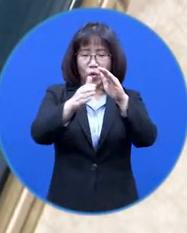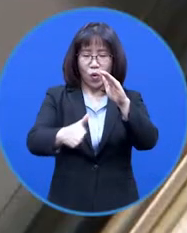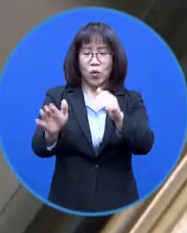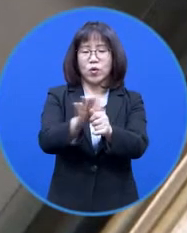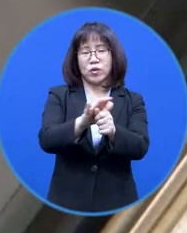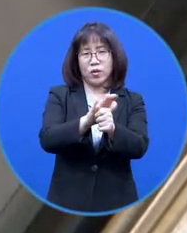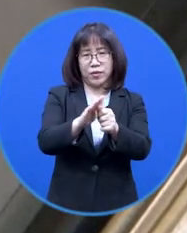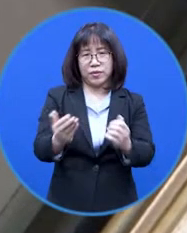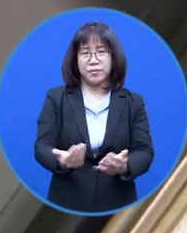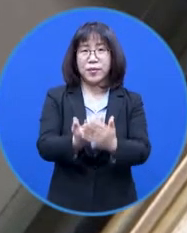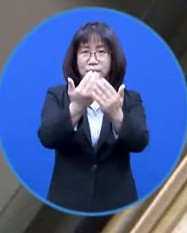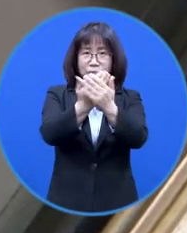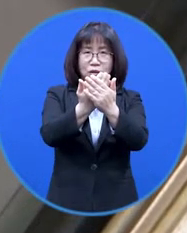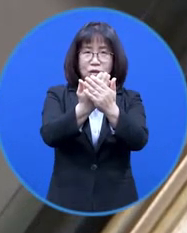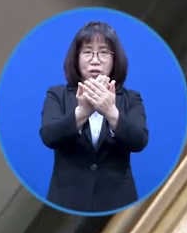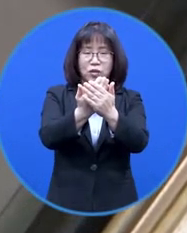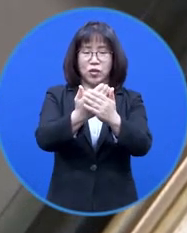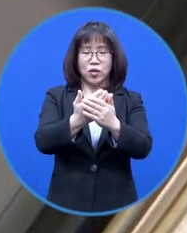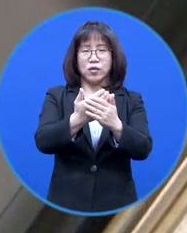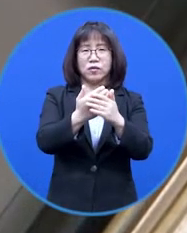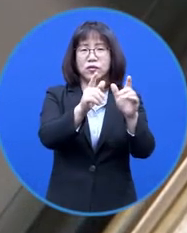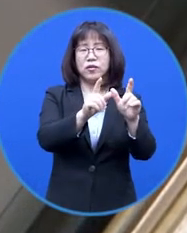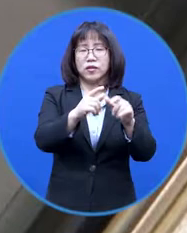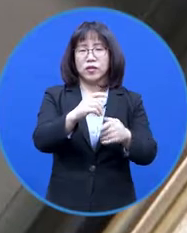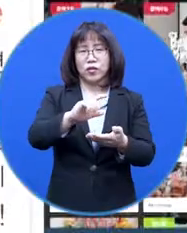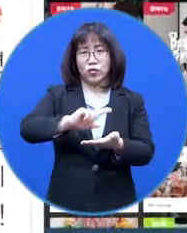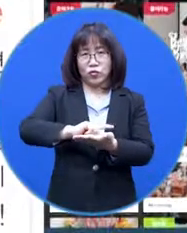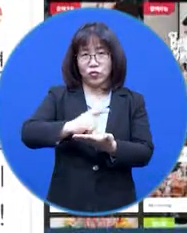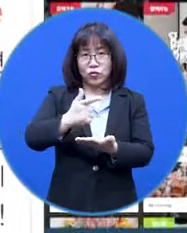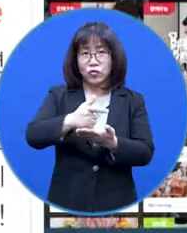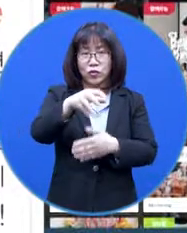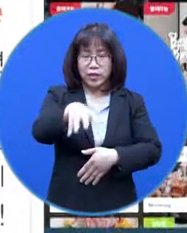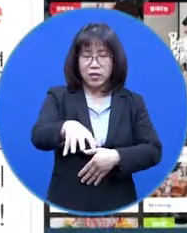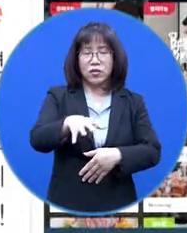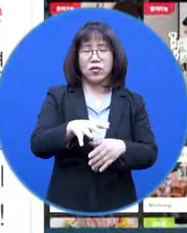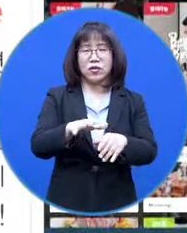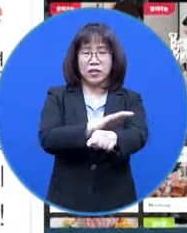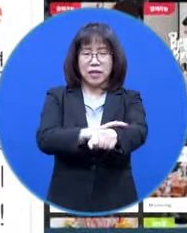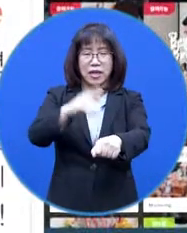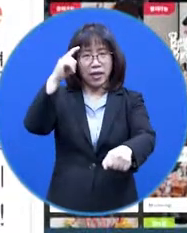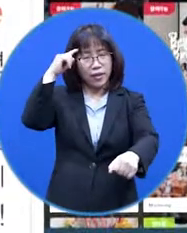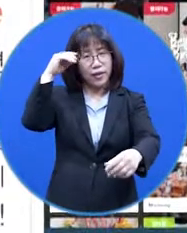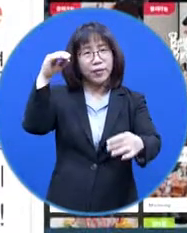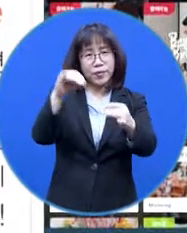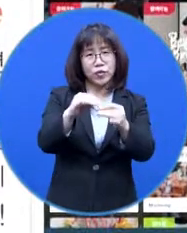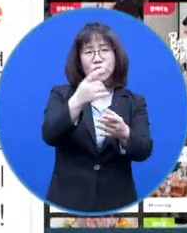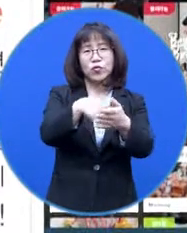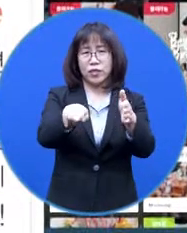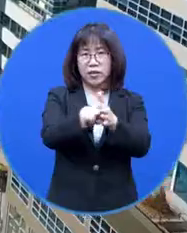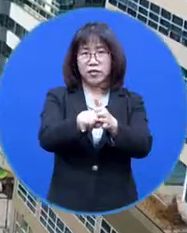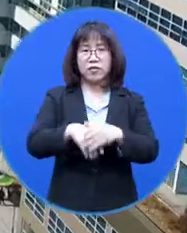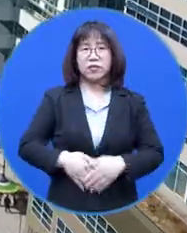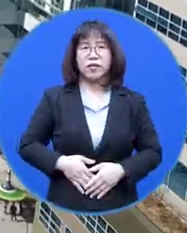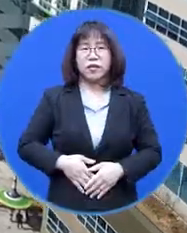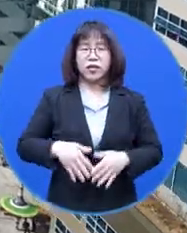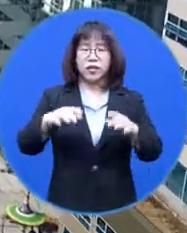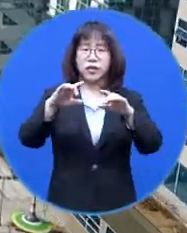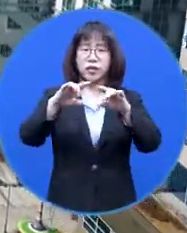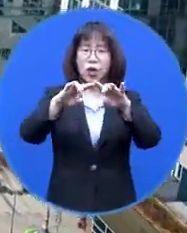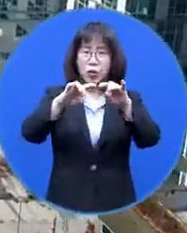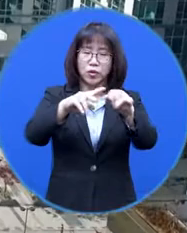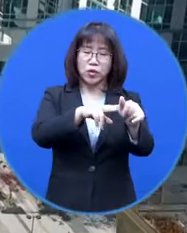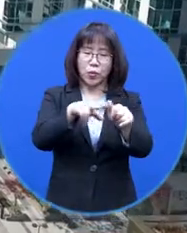발굴하고 구 정책에 적극 반영하기 위해 마련됐습니다. 스마트 기술은 정보통신,